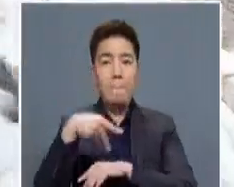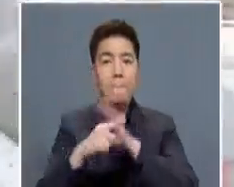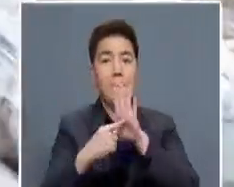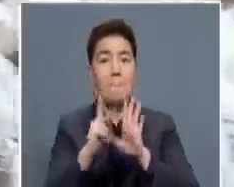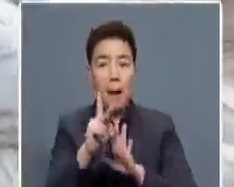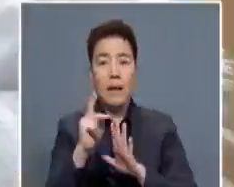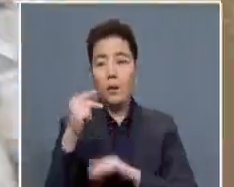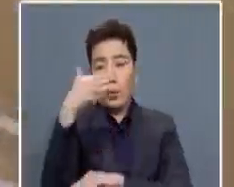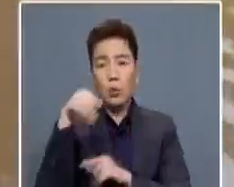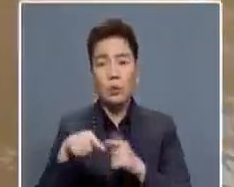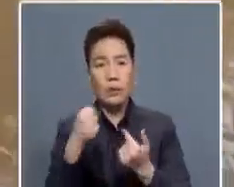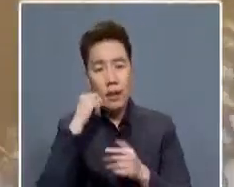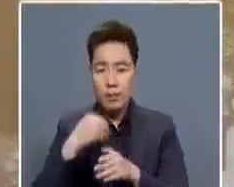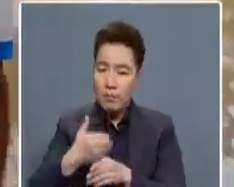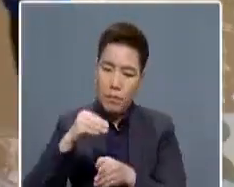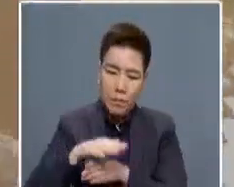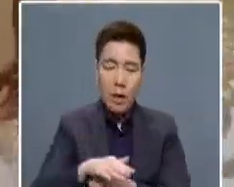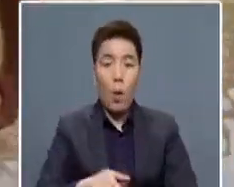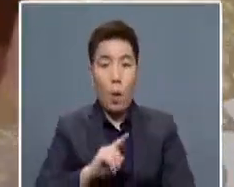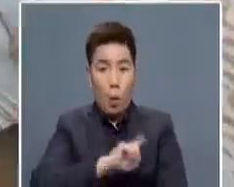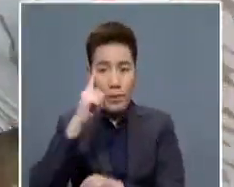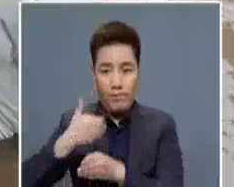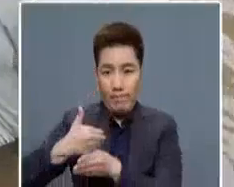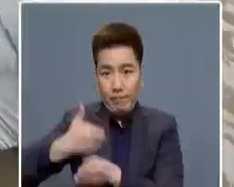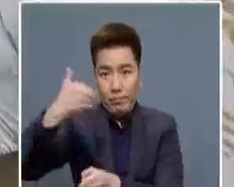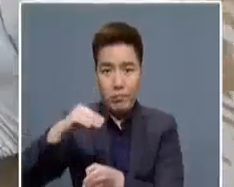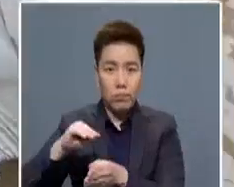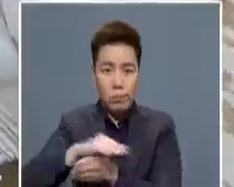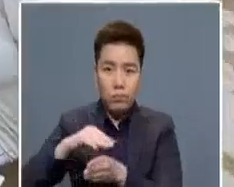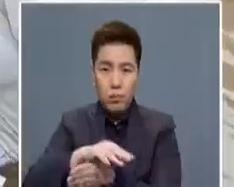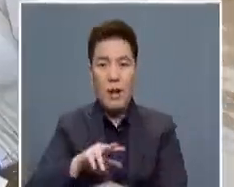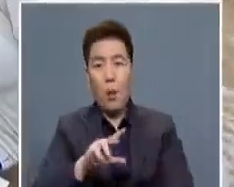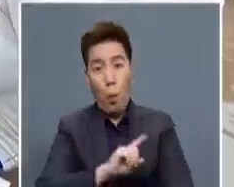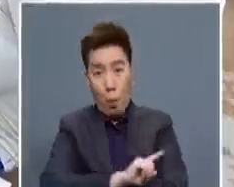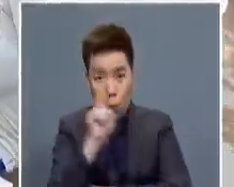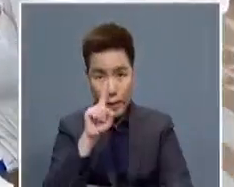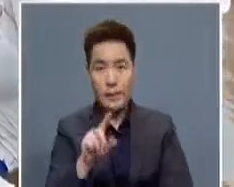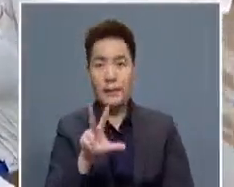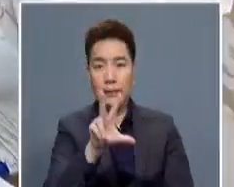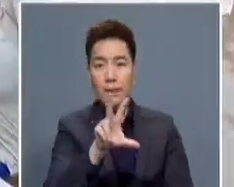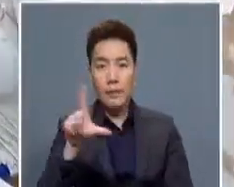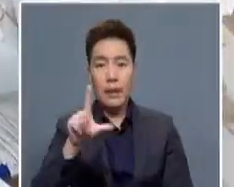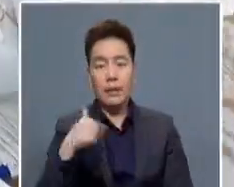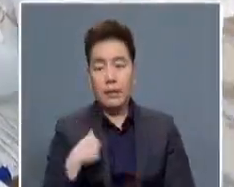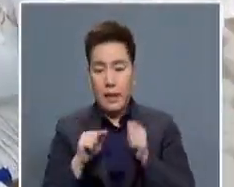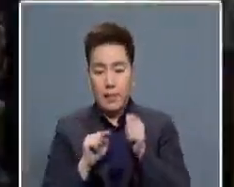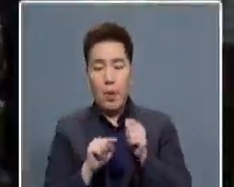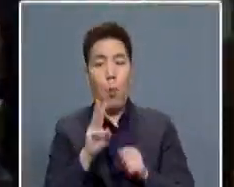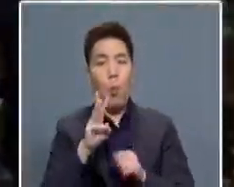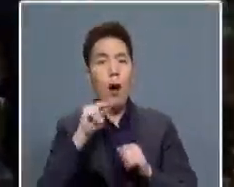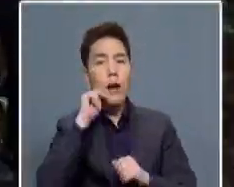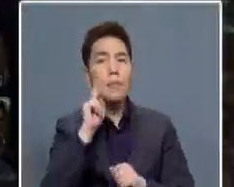ยังคงระบายน้ำลงพื้นที่ด้านล่างถึงวันละกว่า 3ล้านลูกบาศก์เมตรนะครับหรือว่ายังมีมวลน้ำจากอำเภอวังน้ำเขียว